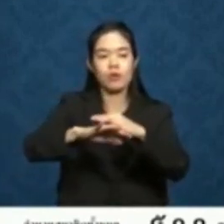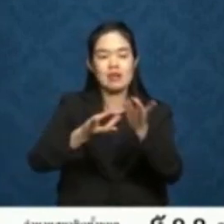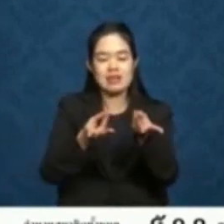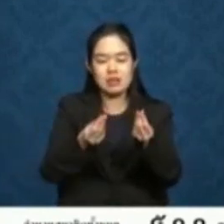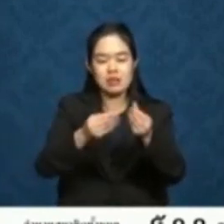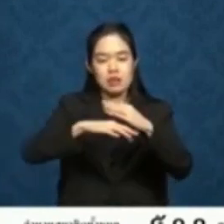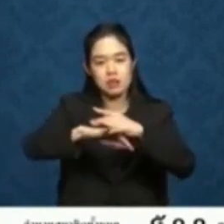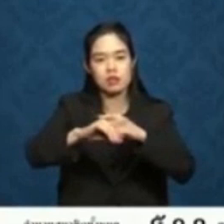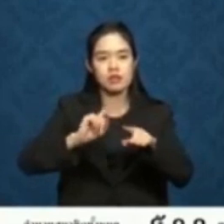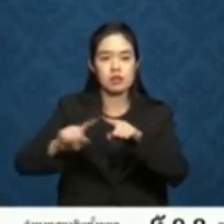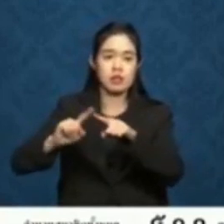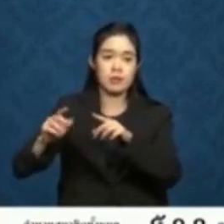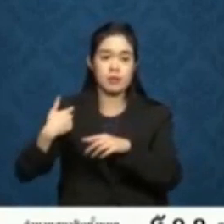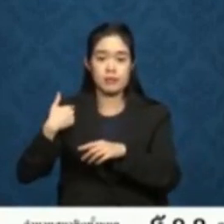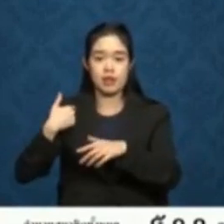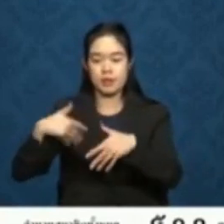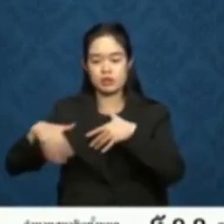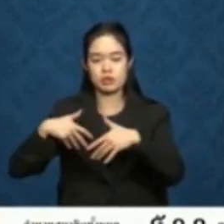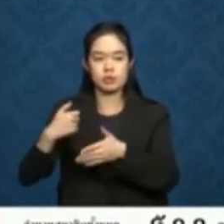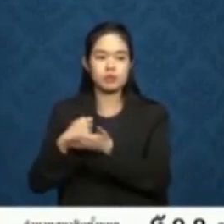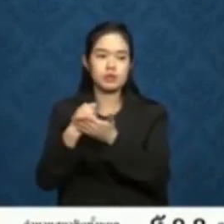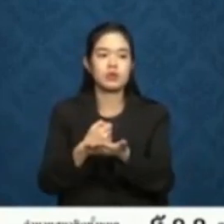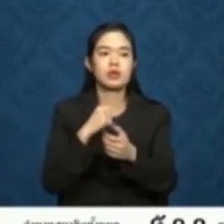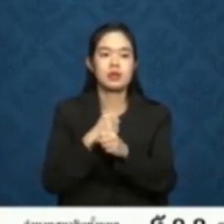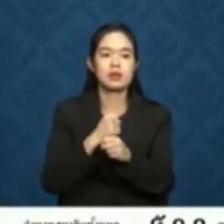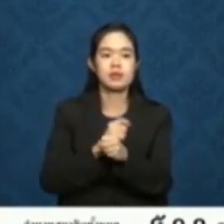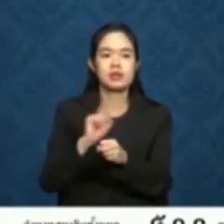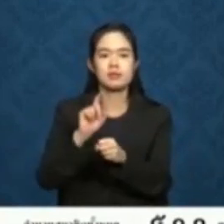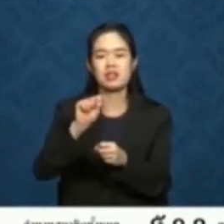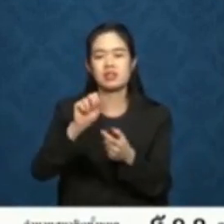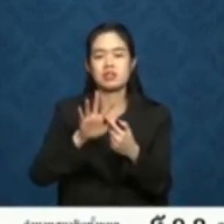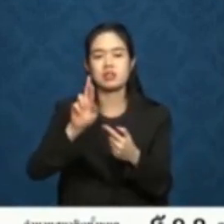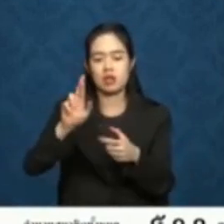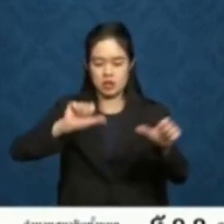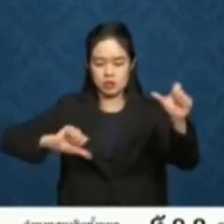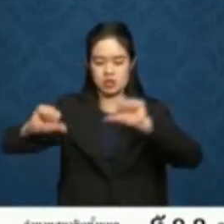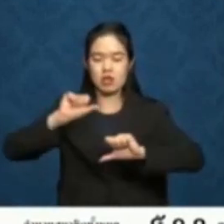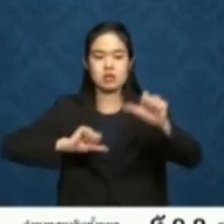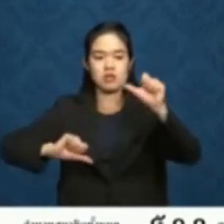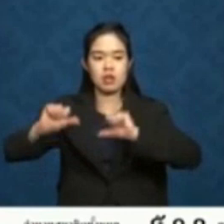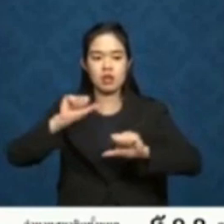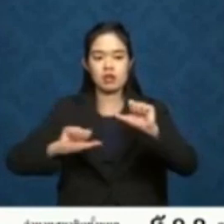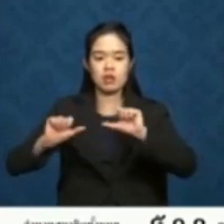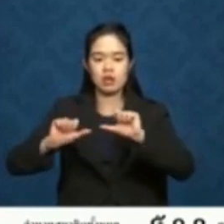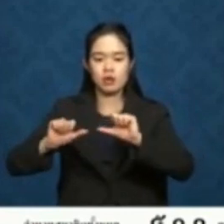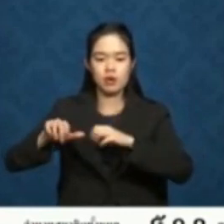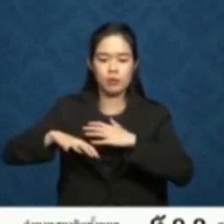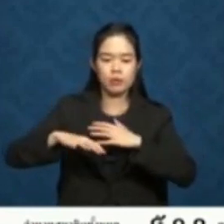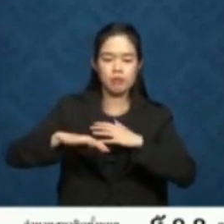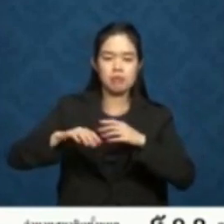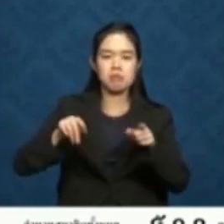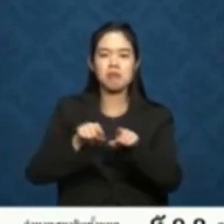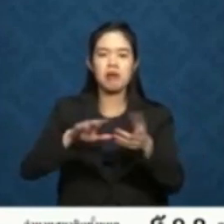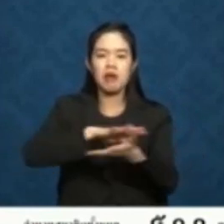การใช้สารเคมีกำจัดคราบน้ำมันที่เรียกว่าสารลิตรเปอร์เซนต์นะครับใช้สารเคมีไปกว่า 30,000 ลิตรซึ่งสารเ